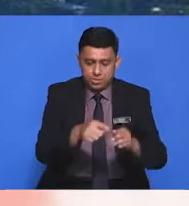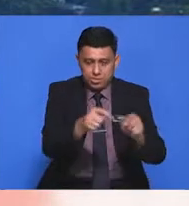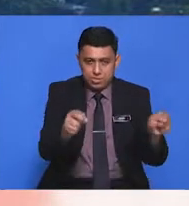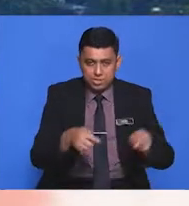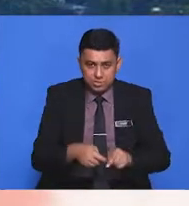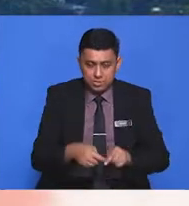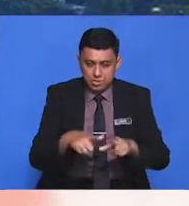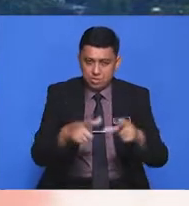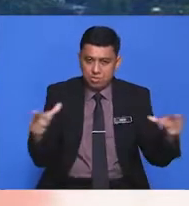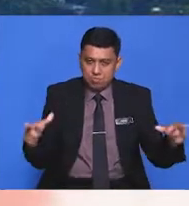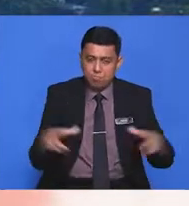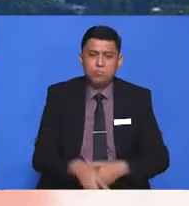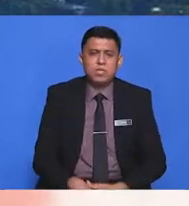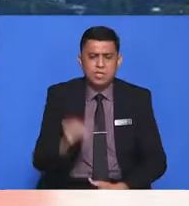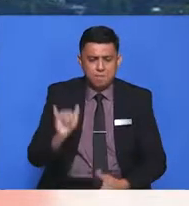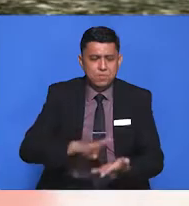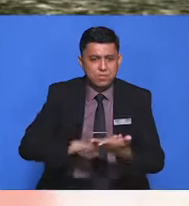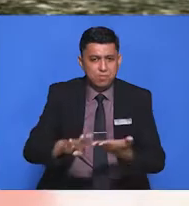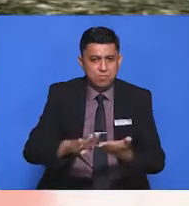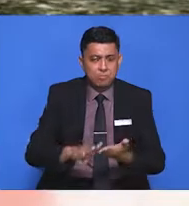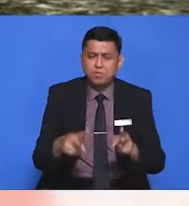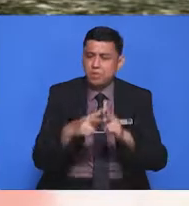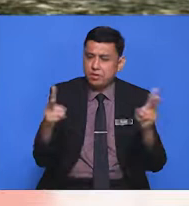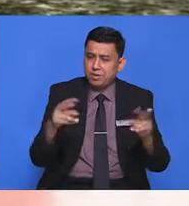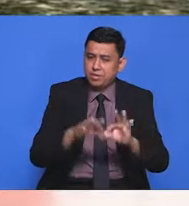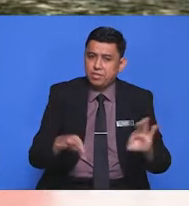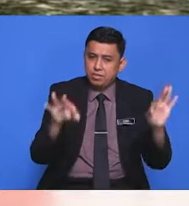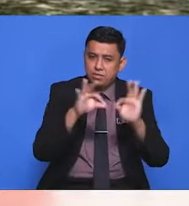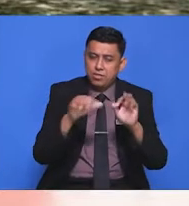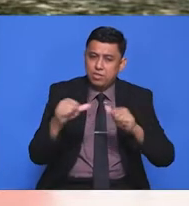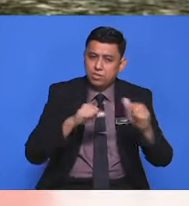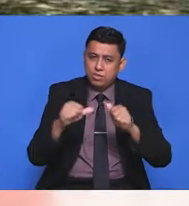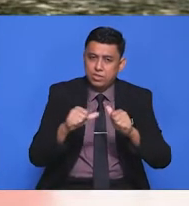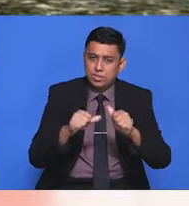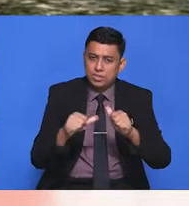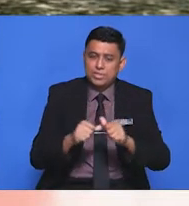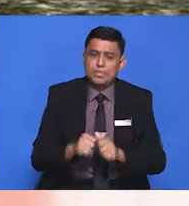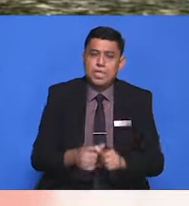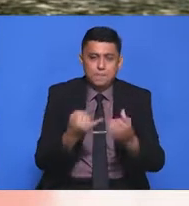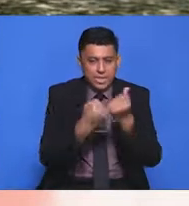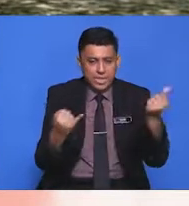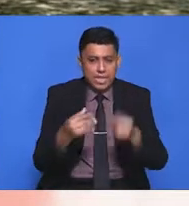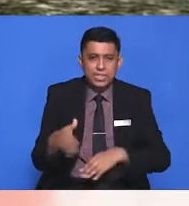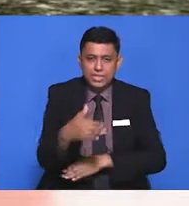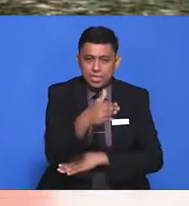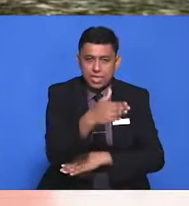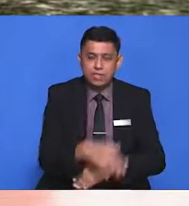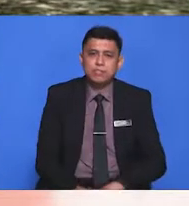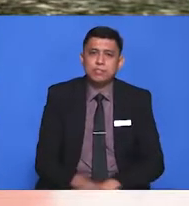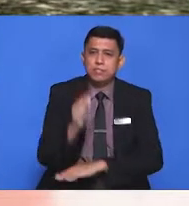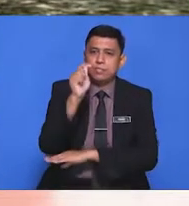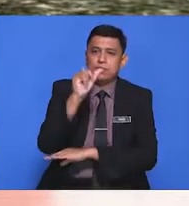luas serta kualiti air tasik yang bersih ini amat penting bagi kegiatan pembiakan ikan air tawar, khususnya ikan